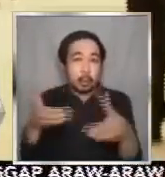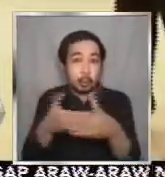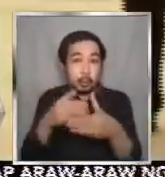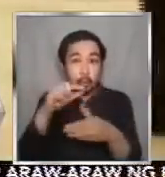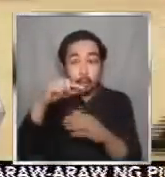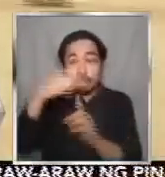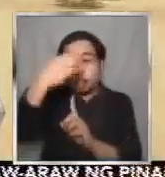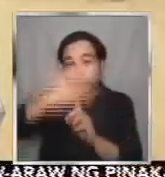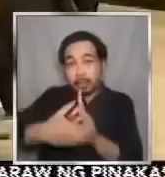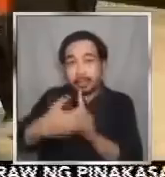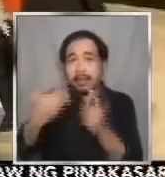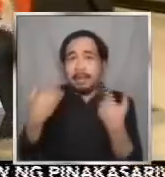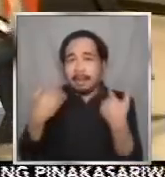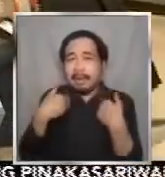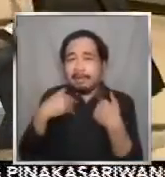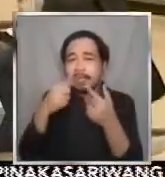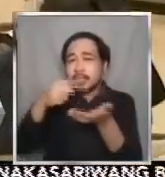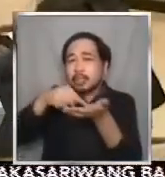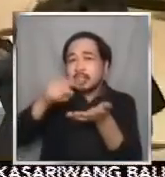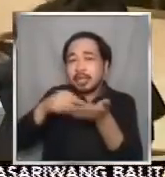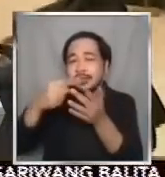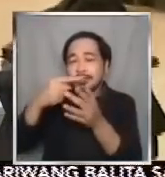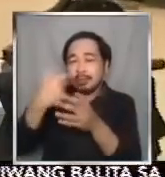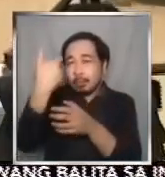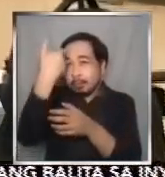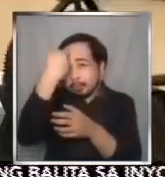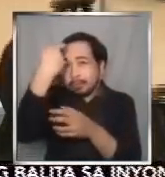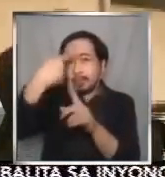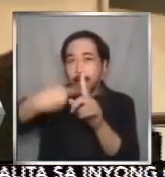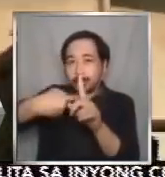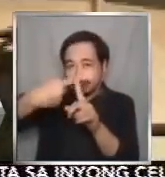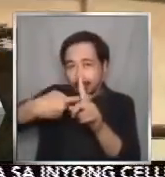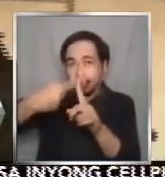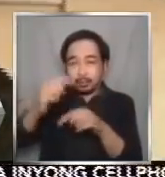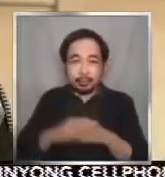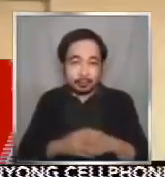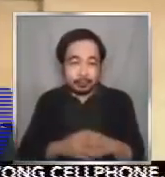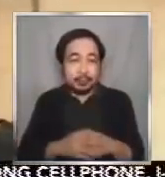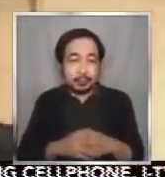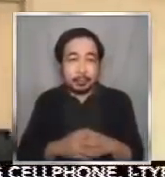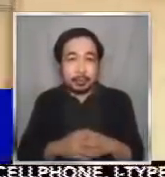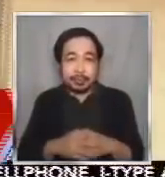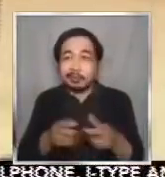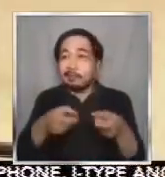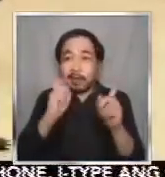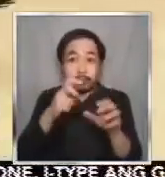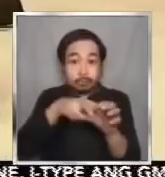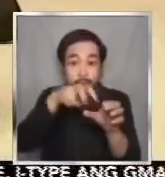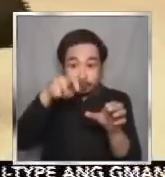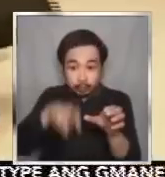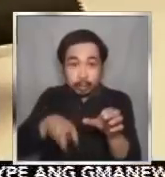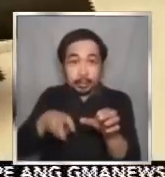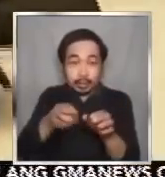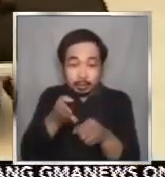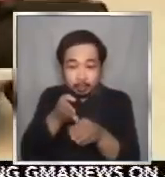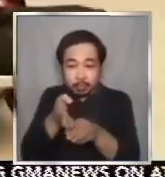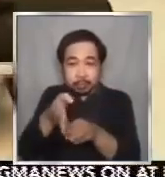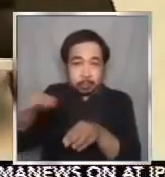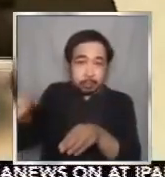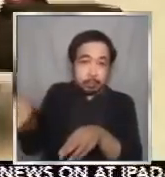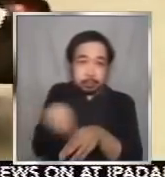sa lahat ng dumaraan. Ganun lang kabilis. Pagbaba namin ng eroplano, diretso sa kuhanan ng bagahe.